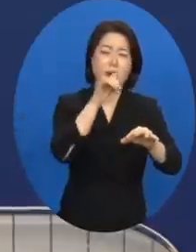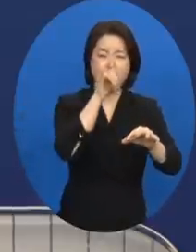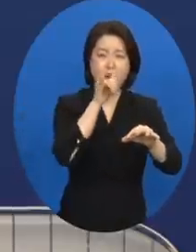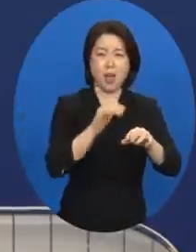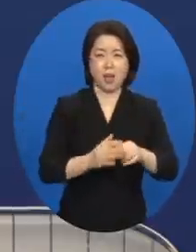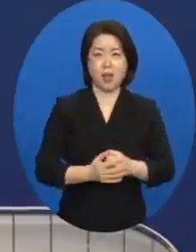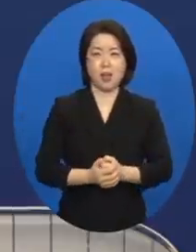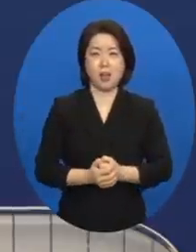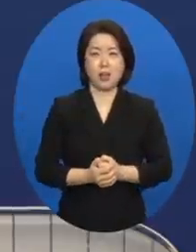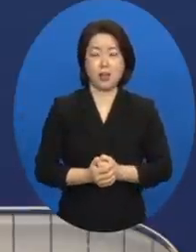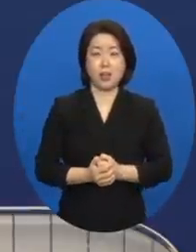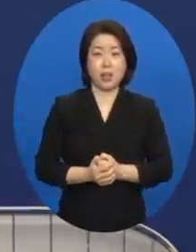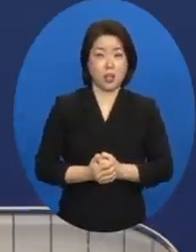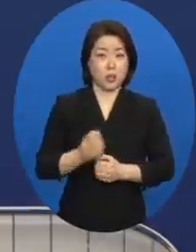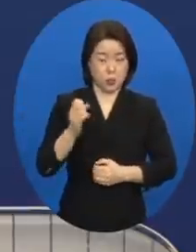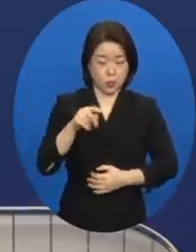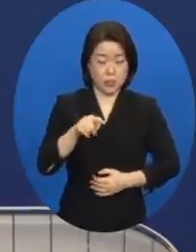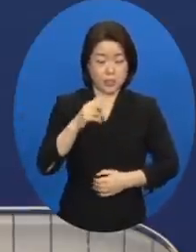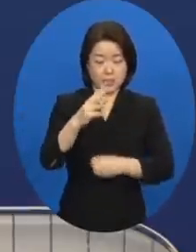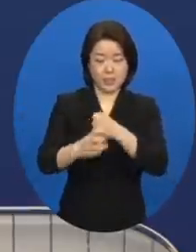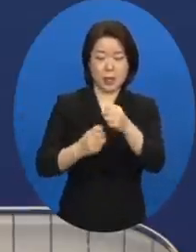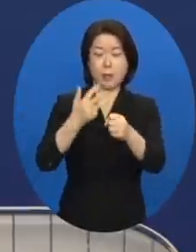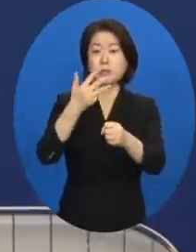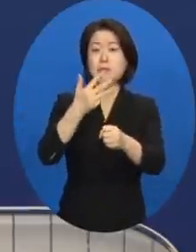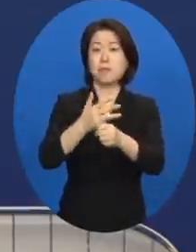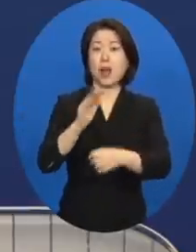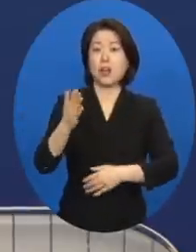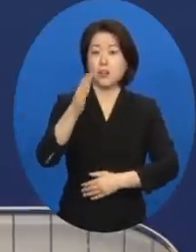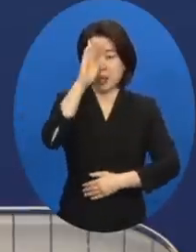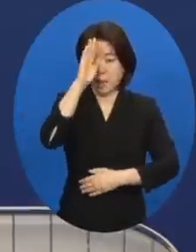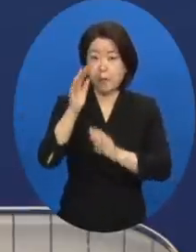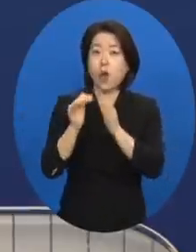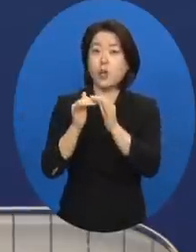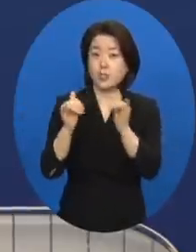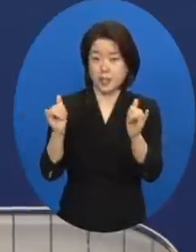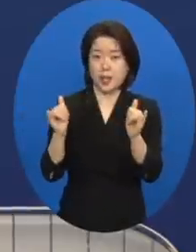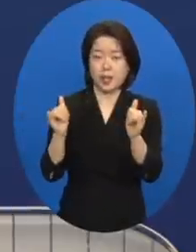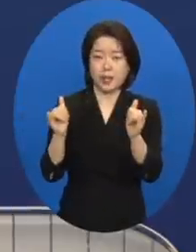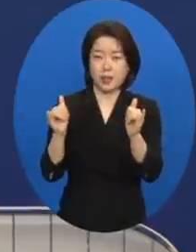이 38년 된 병자는